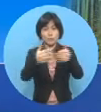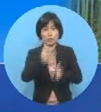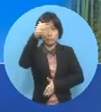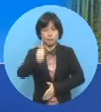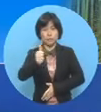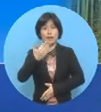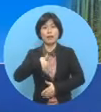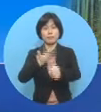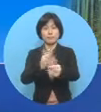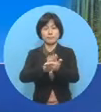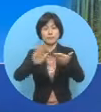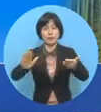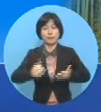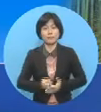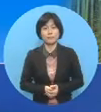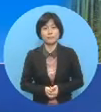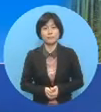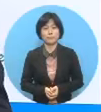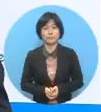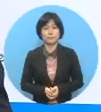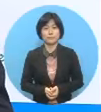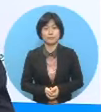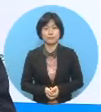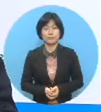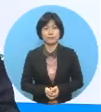문화관광체육국 이기환 국장입니다.